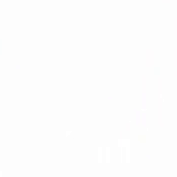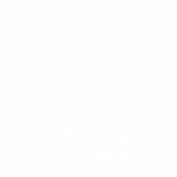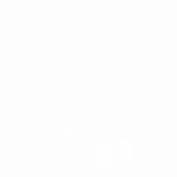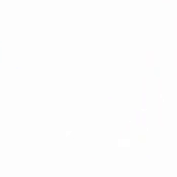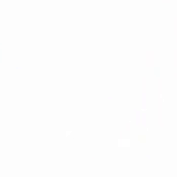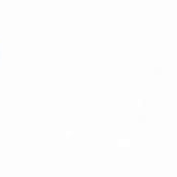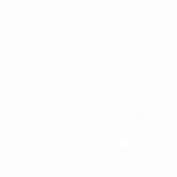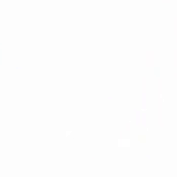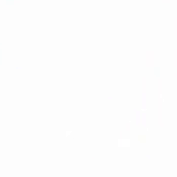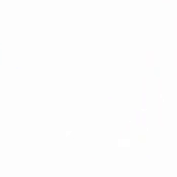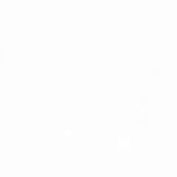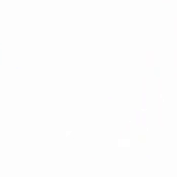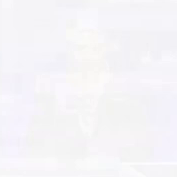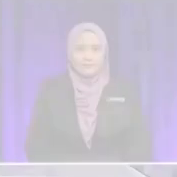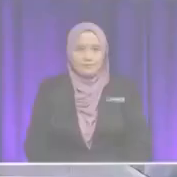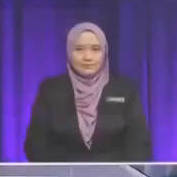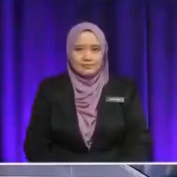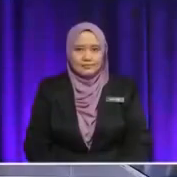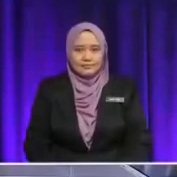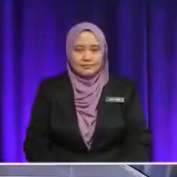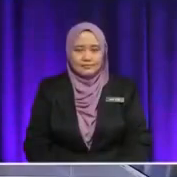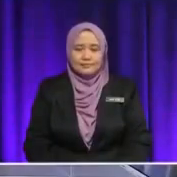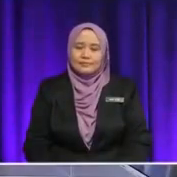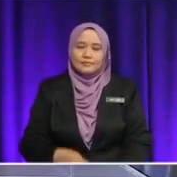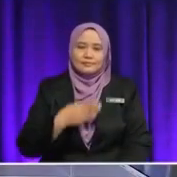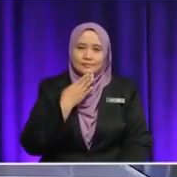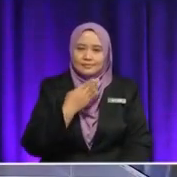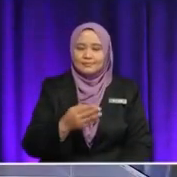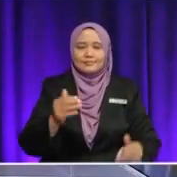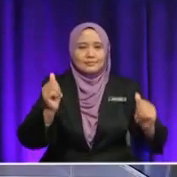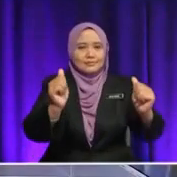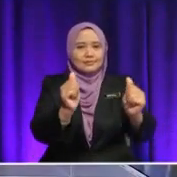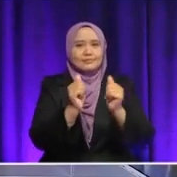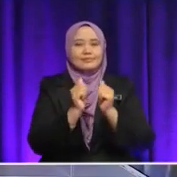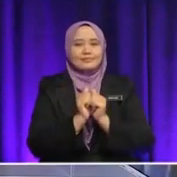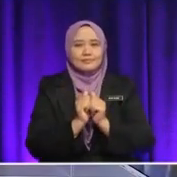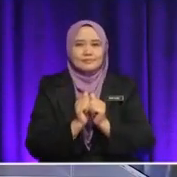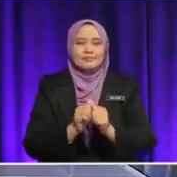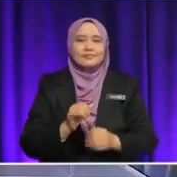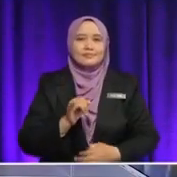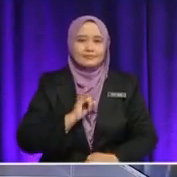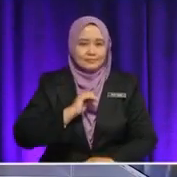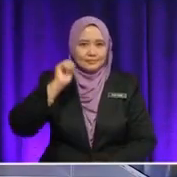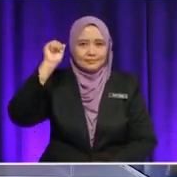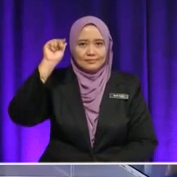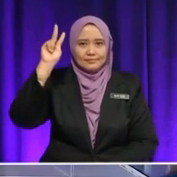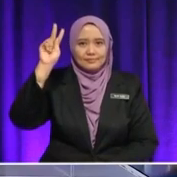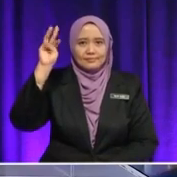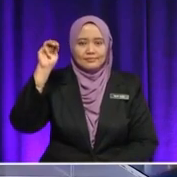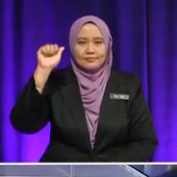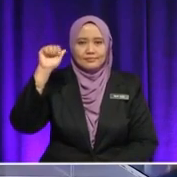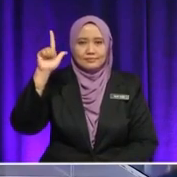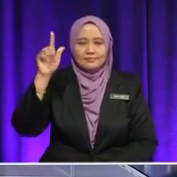TV GPM baik masanya menyaksikan Menengah Atas bersama dengan saya Akmal Nazi dan juga chegou